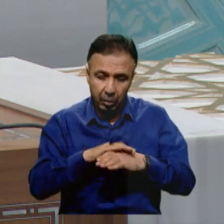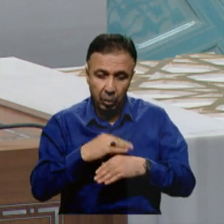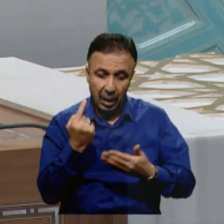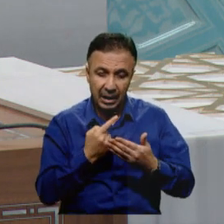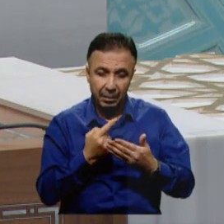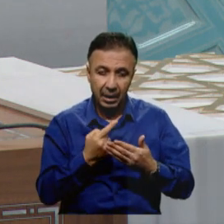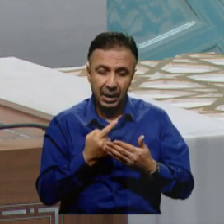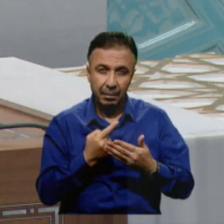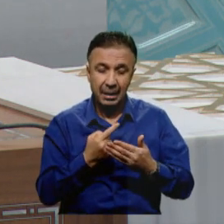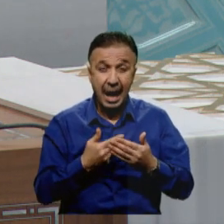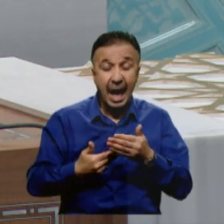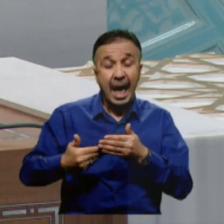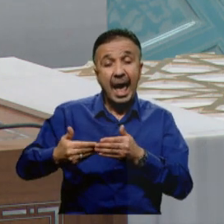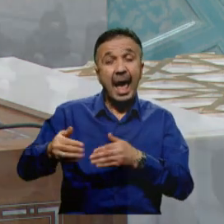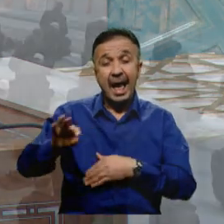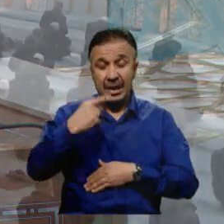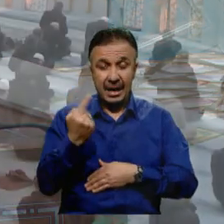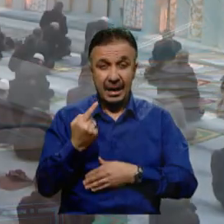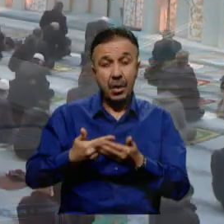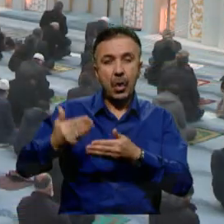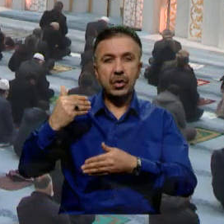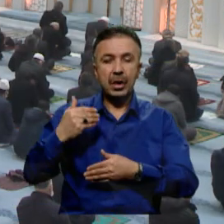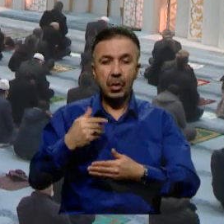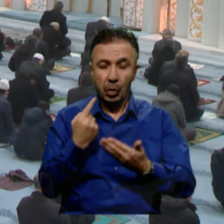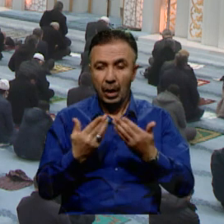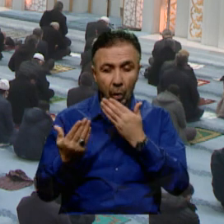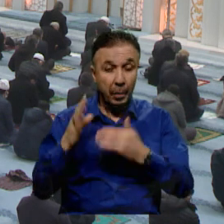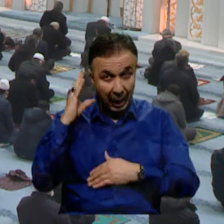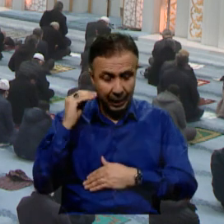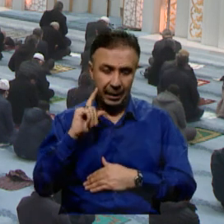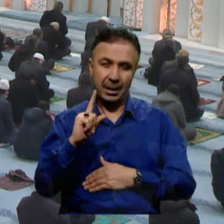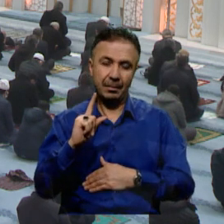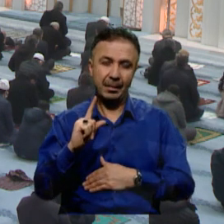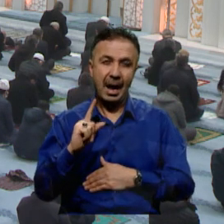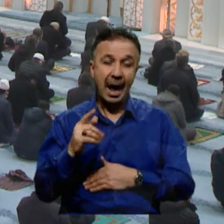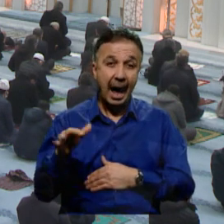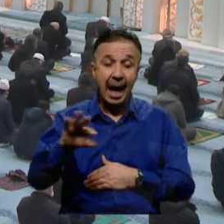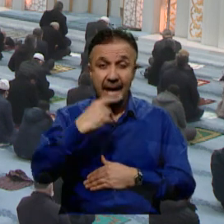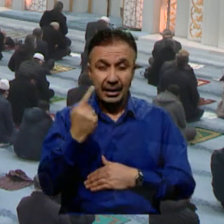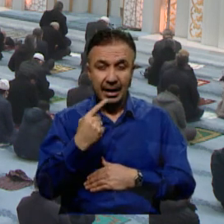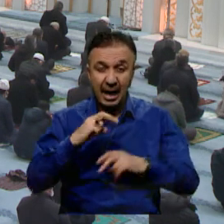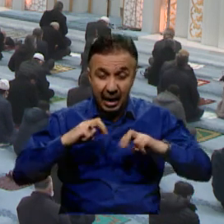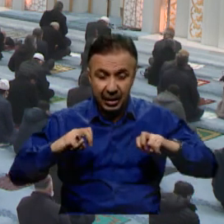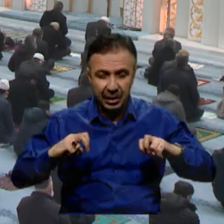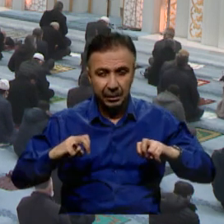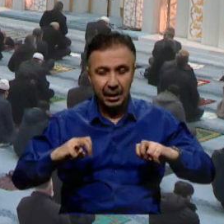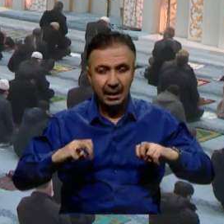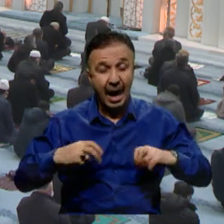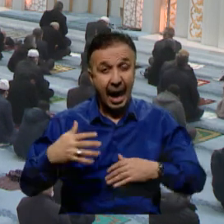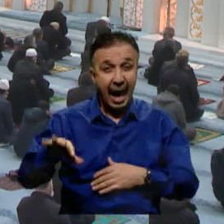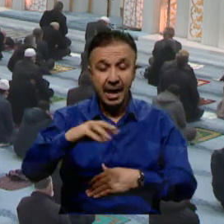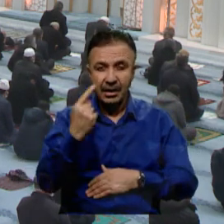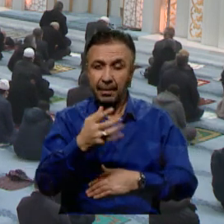önce Kur'an'ı okuyup anlamaktan geçer kardeşlerim. Her şeyi araştırdığımız halde, her şeyi öğrendiğimiz